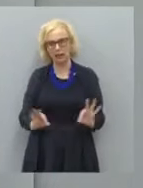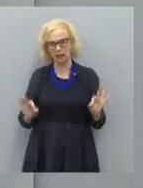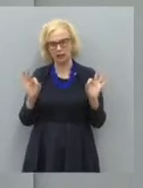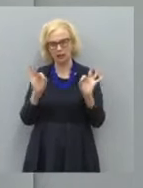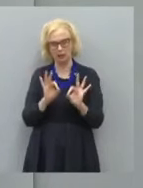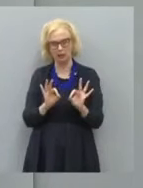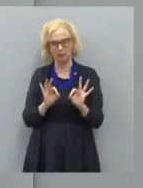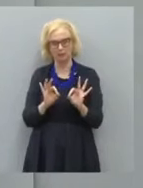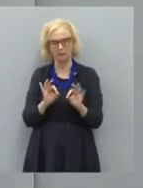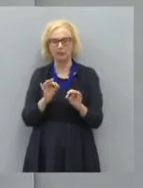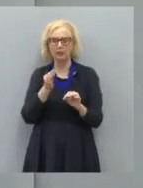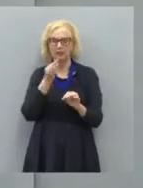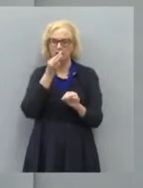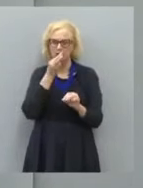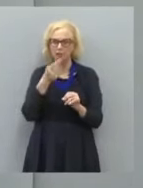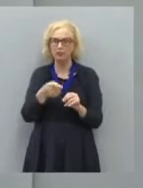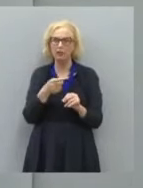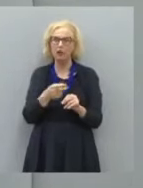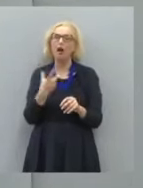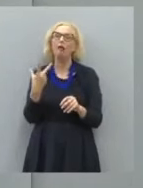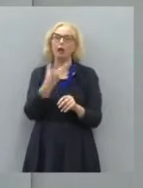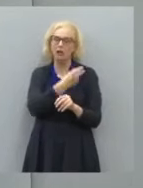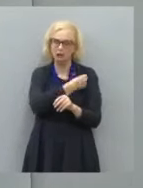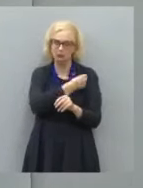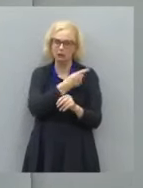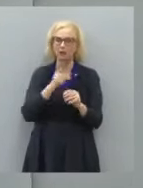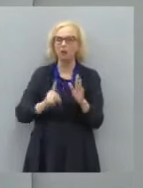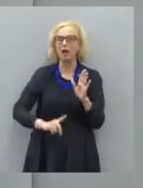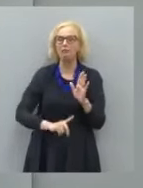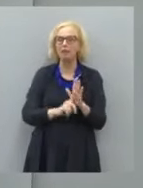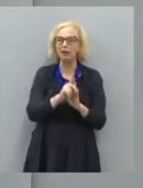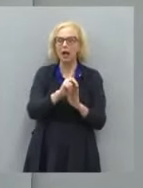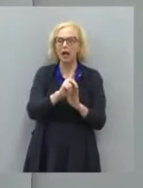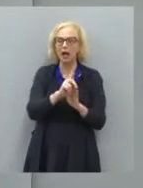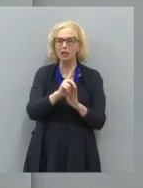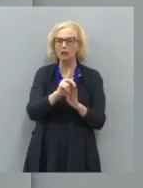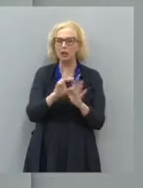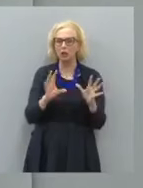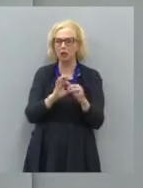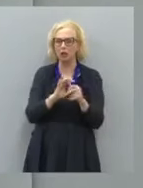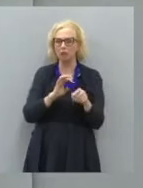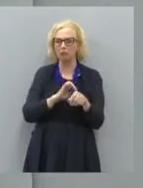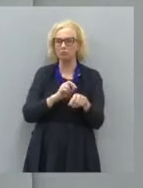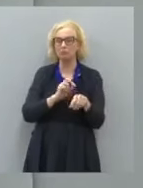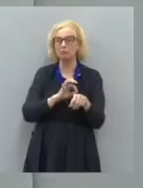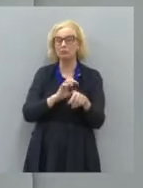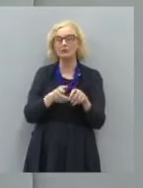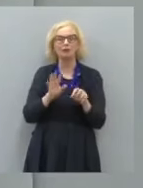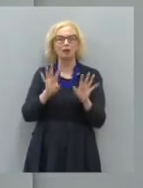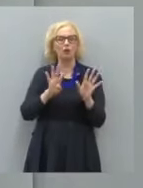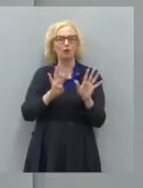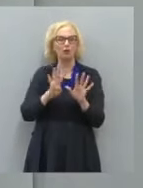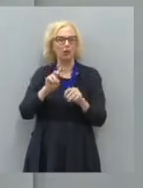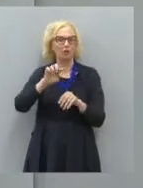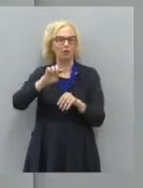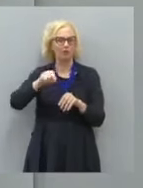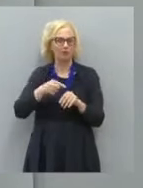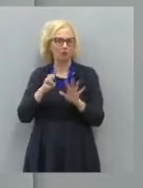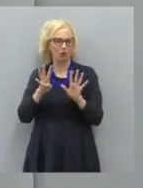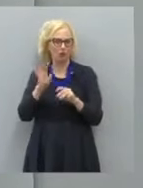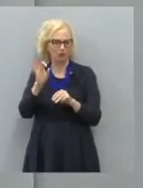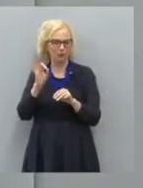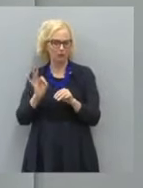l'efficacia della vaccinazione in generale sulla patologia e vicina al 99,9 per cento dei casi